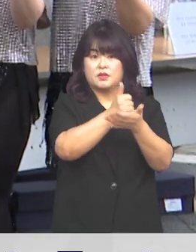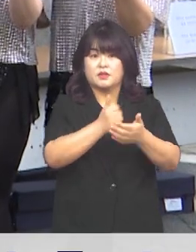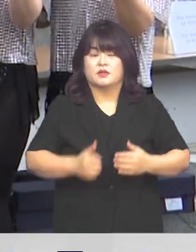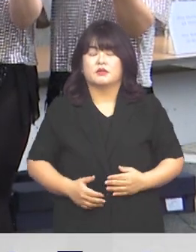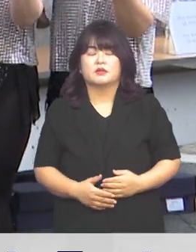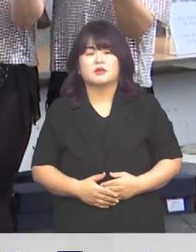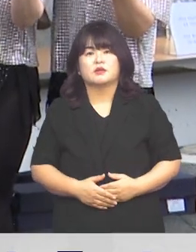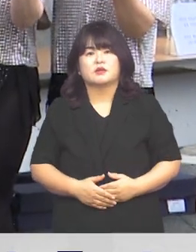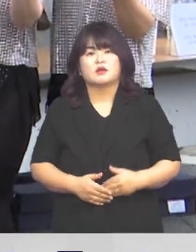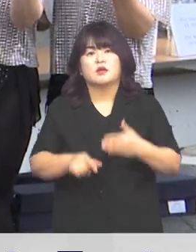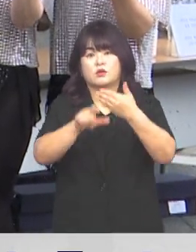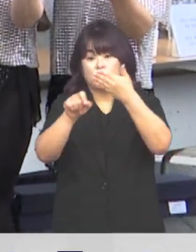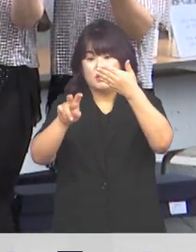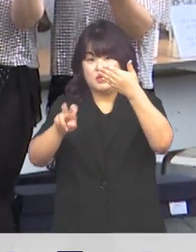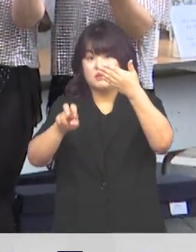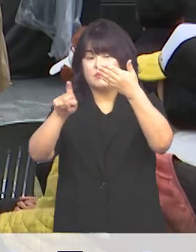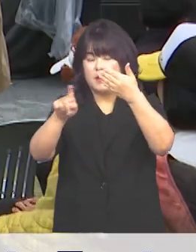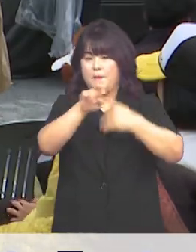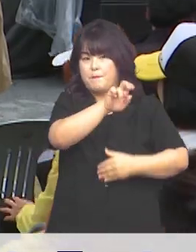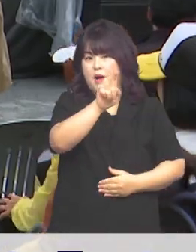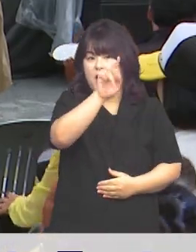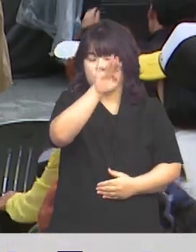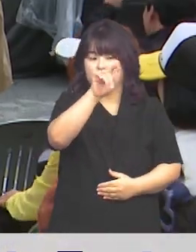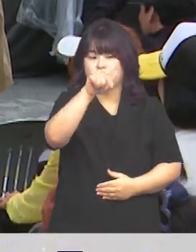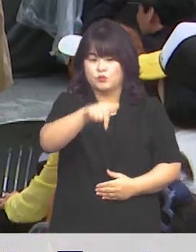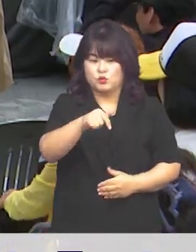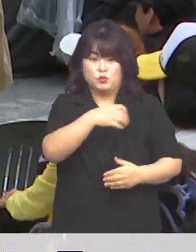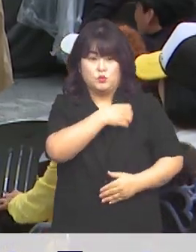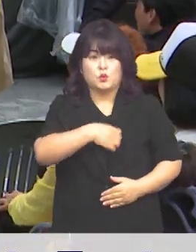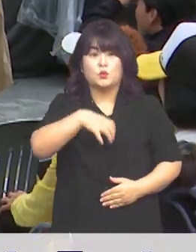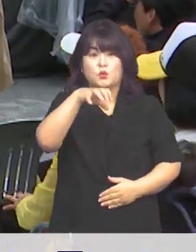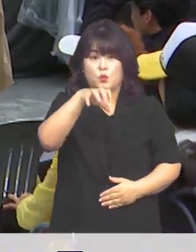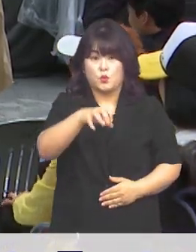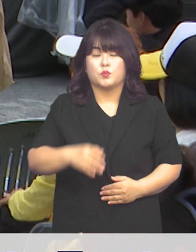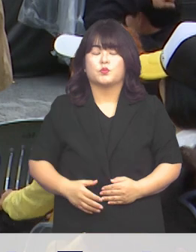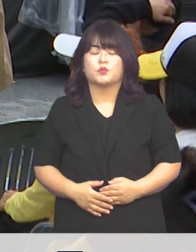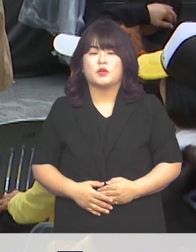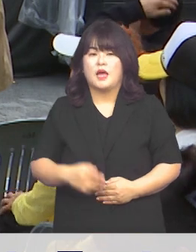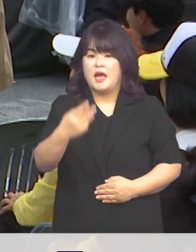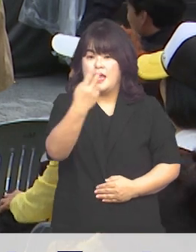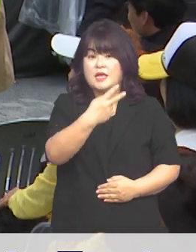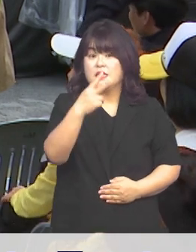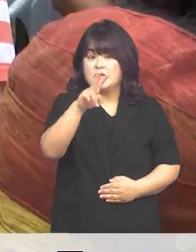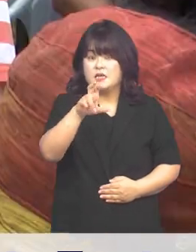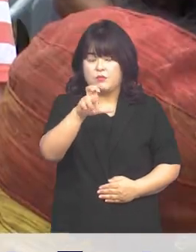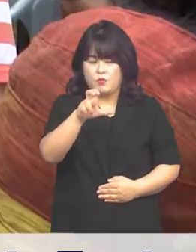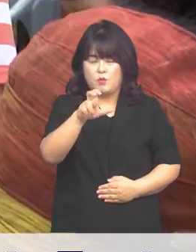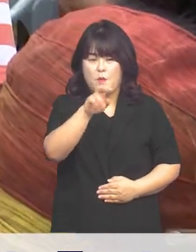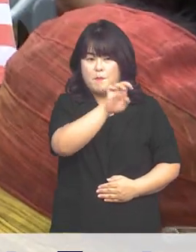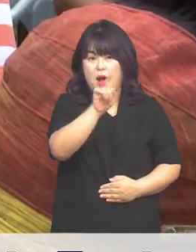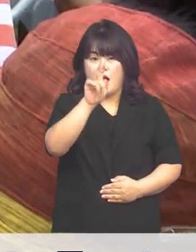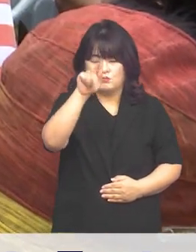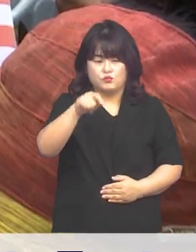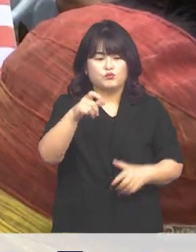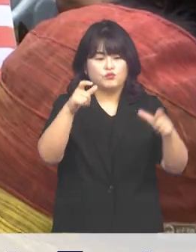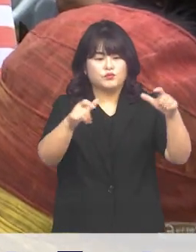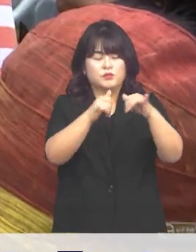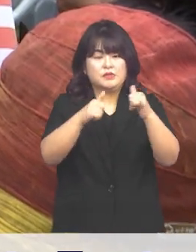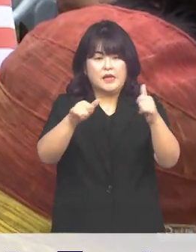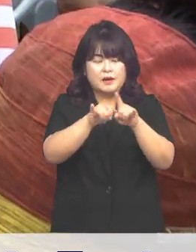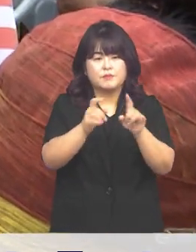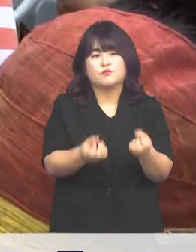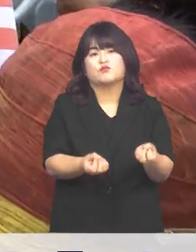이상일 용인특례시장은 지난 20일 마북동 행정복지센터에서 2025년 마북동민의 날을 맞아